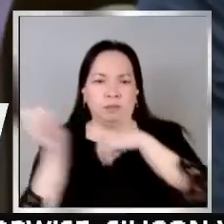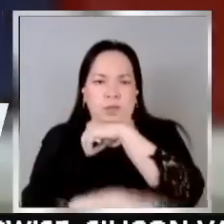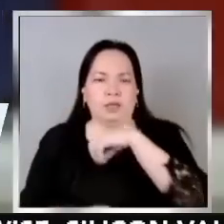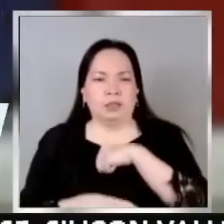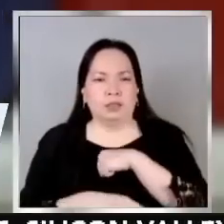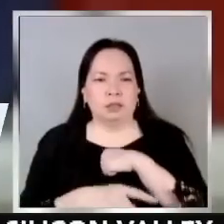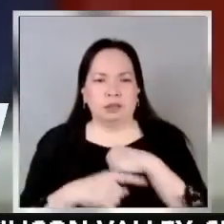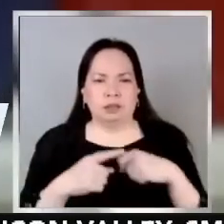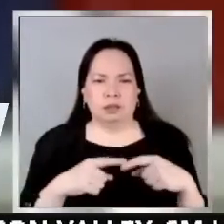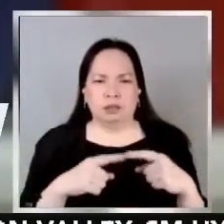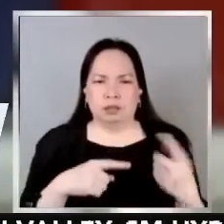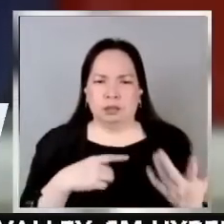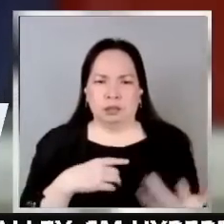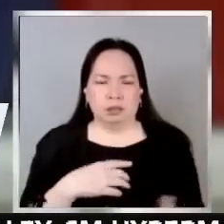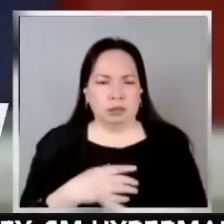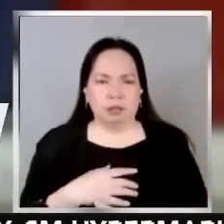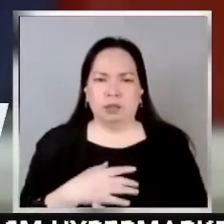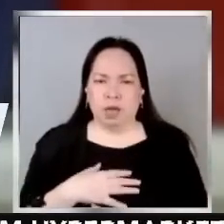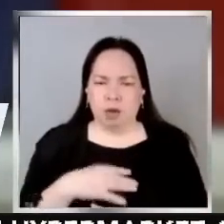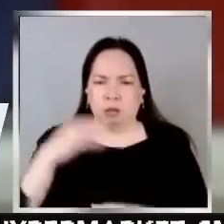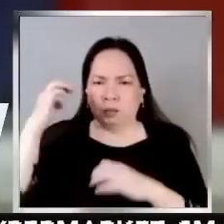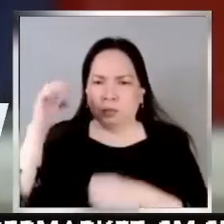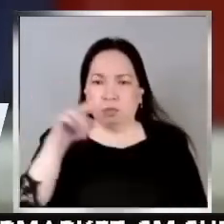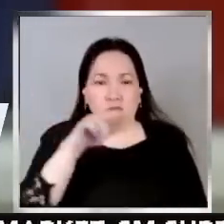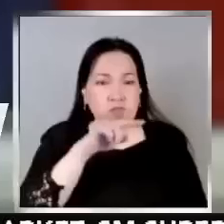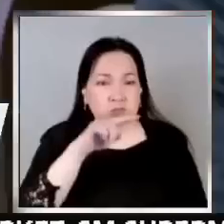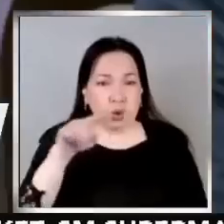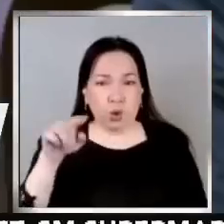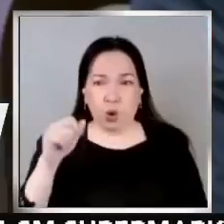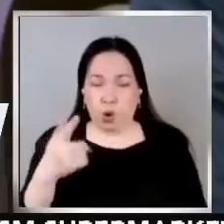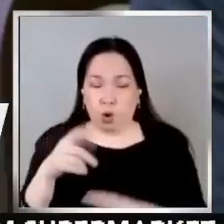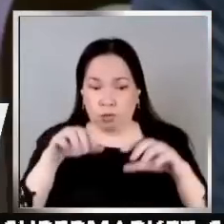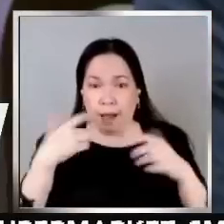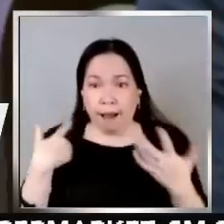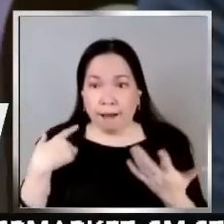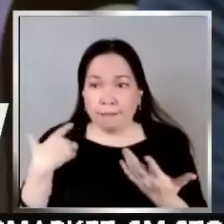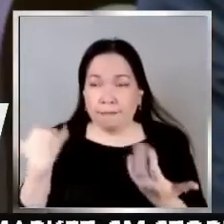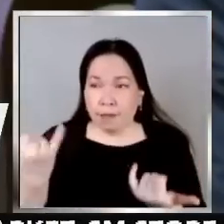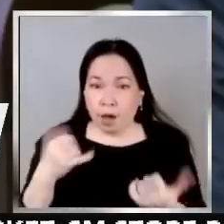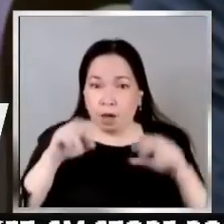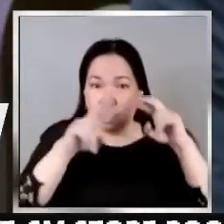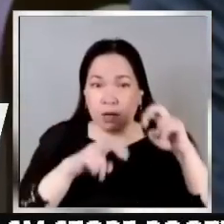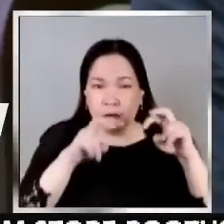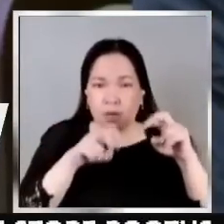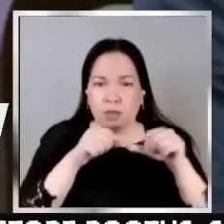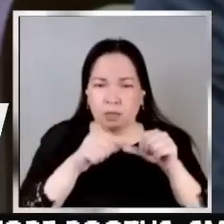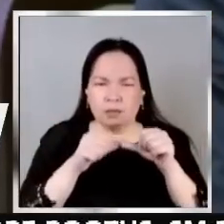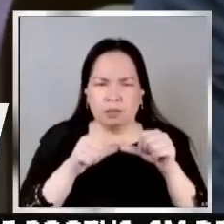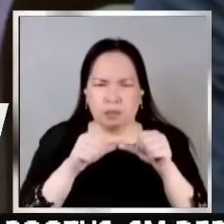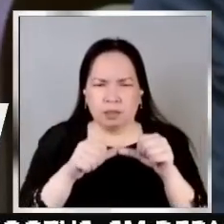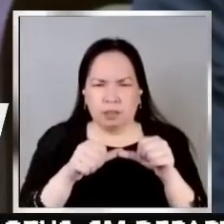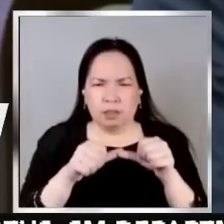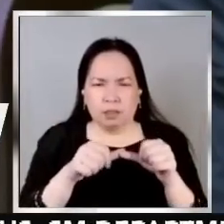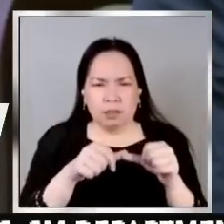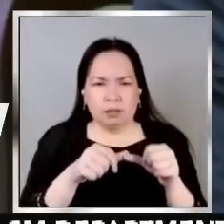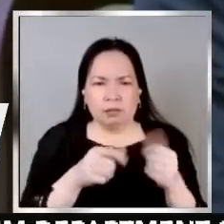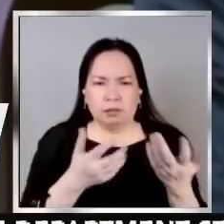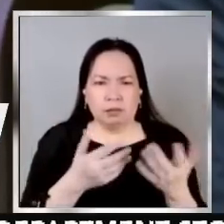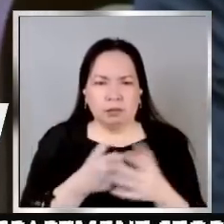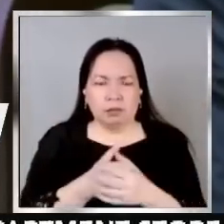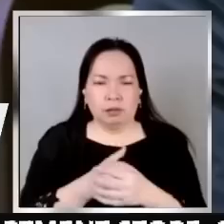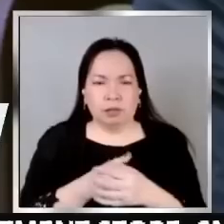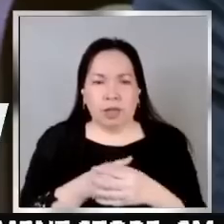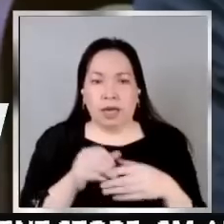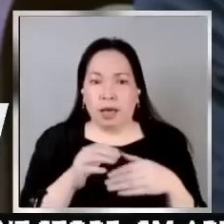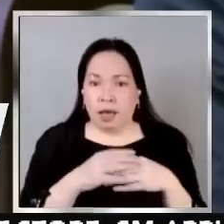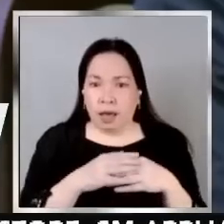roll. I expect that pending investigation na sana mag-leave sila rito. If not, they will